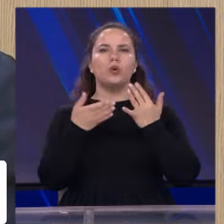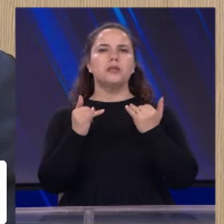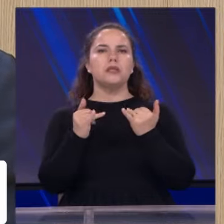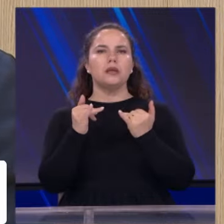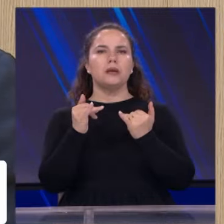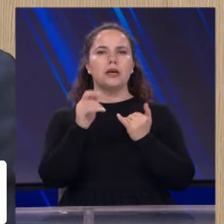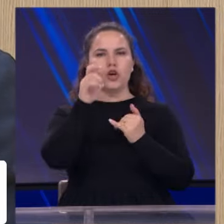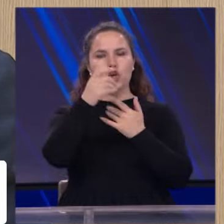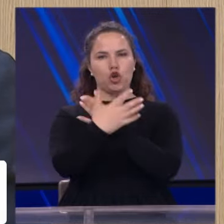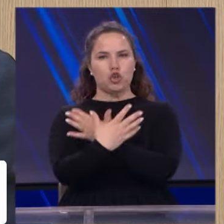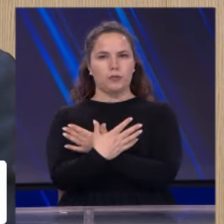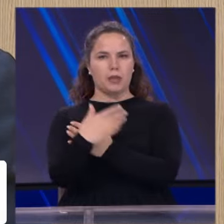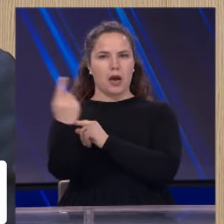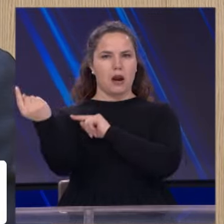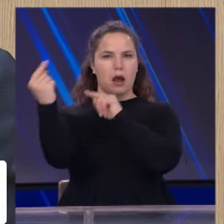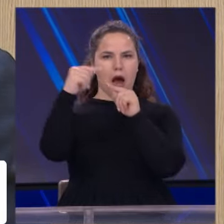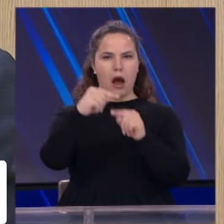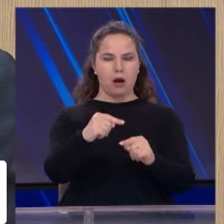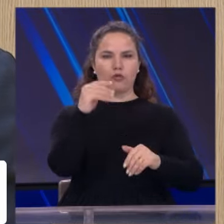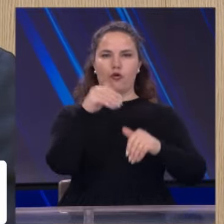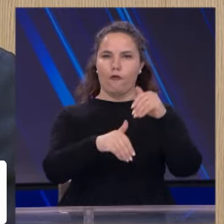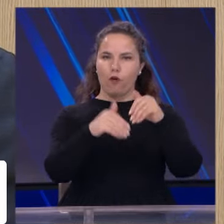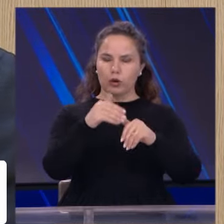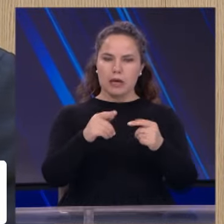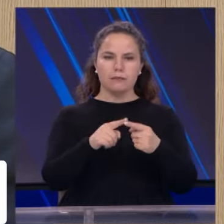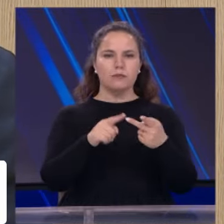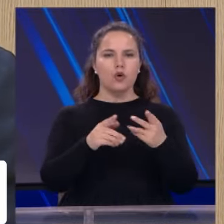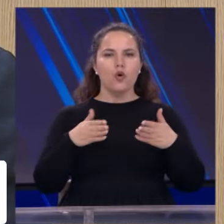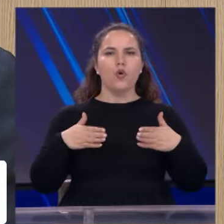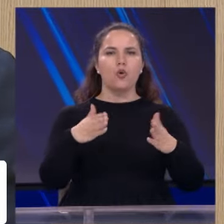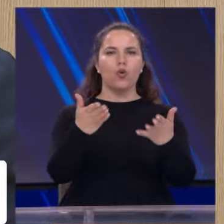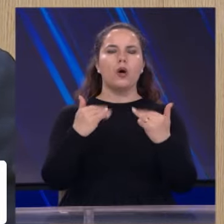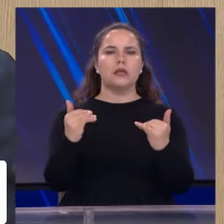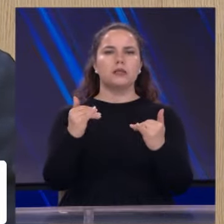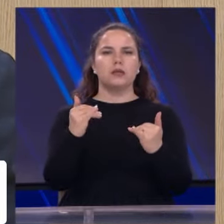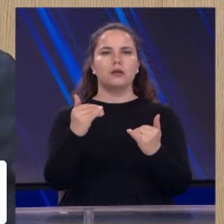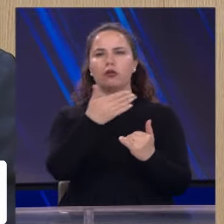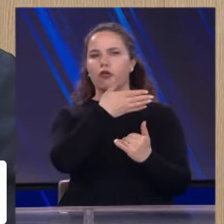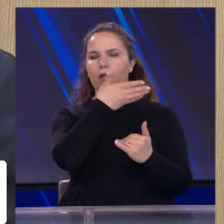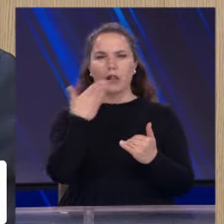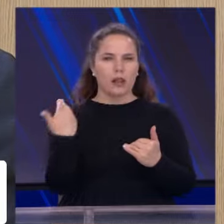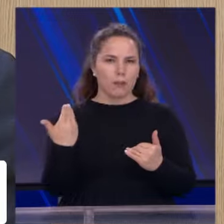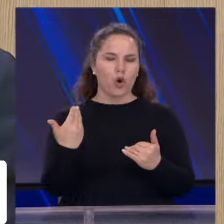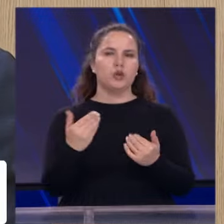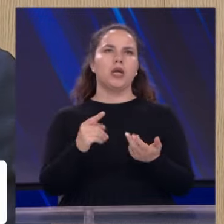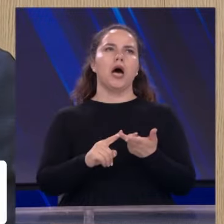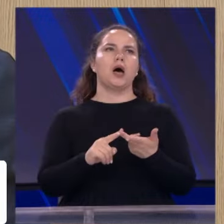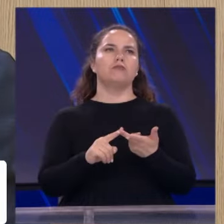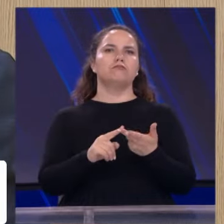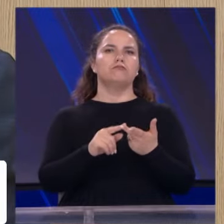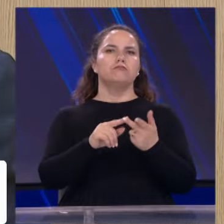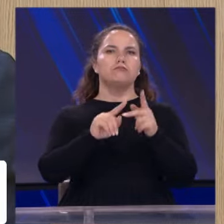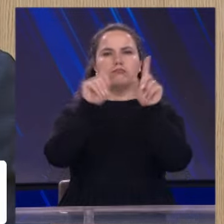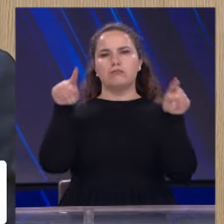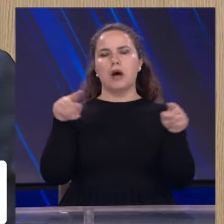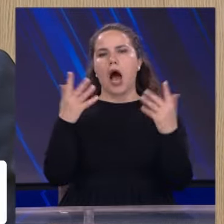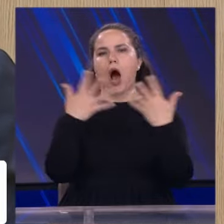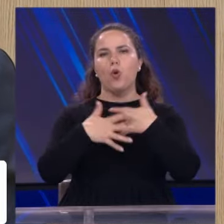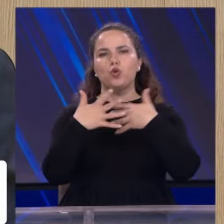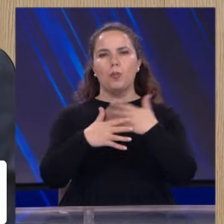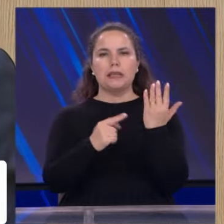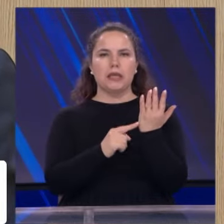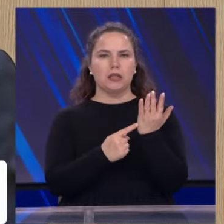me afatet, mënyrën e votimit, procedurat e regjistrimit të atyre që do votojnë nga jashtë, mënyrën e